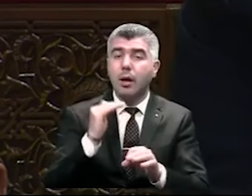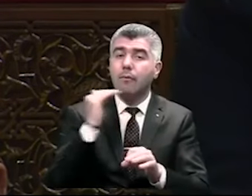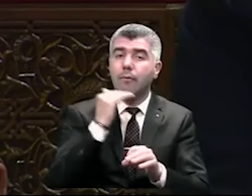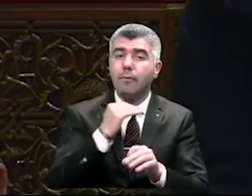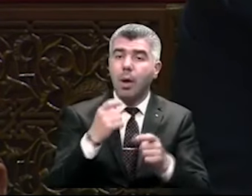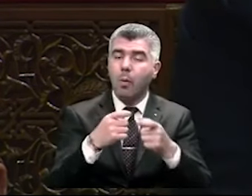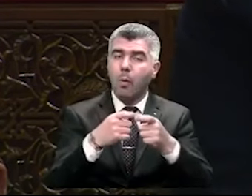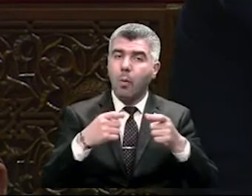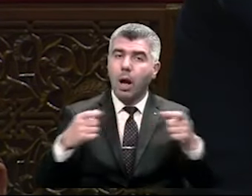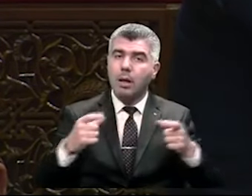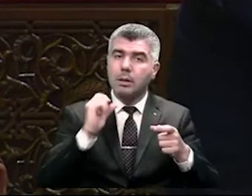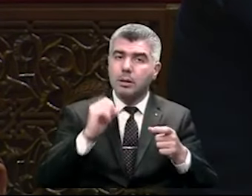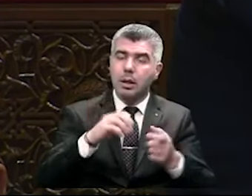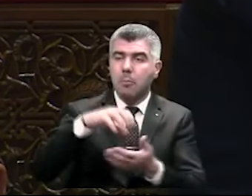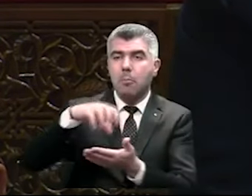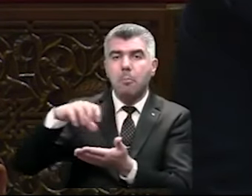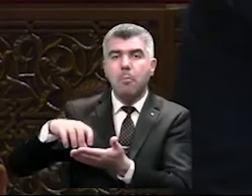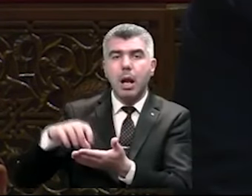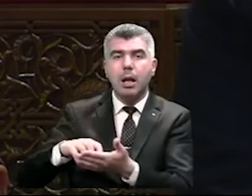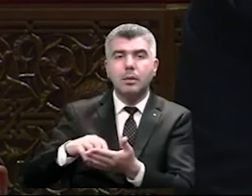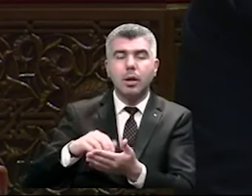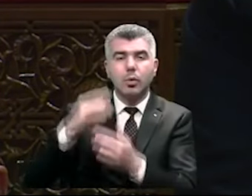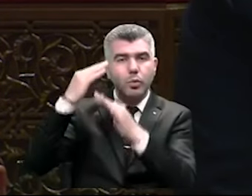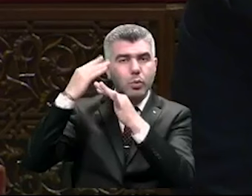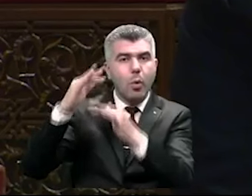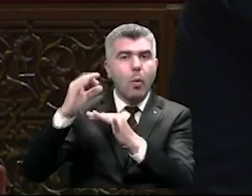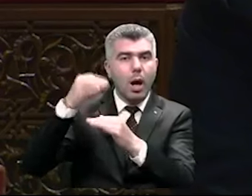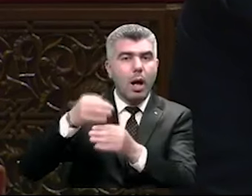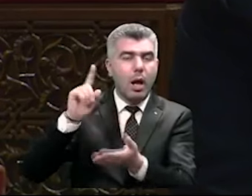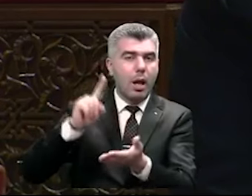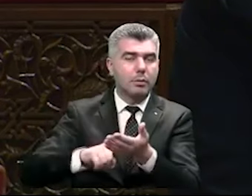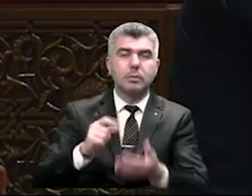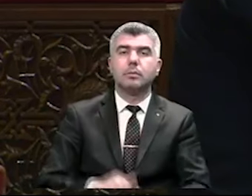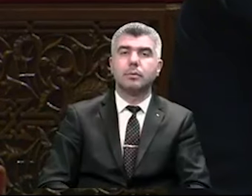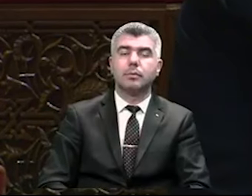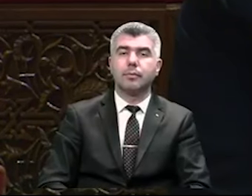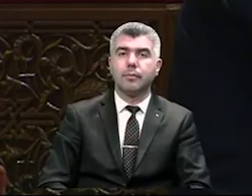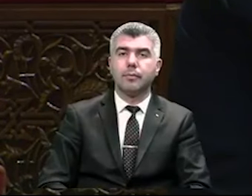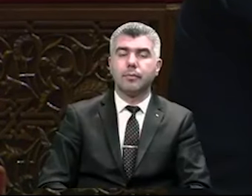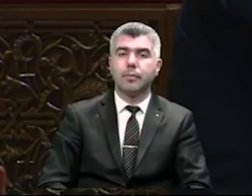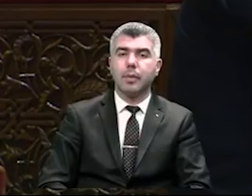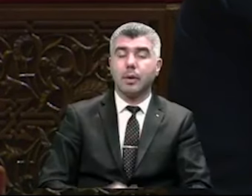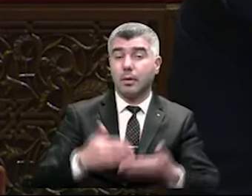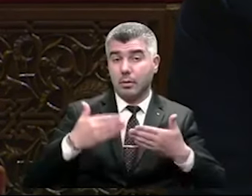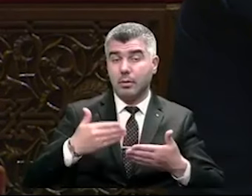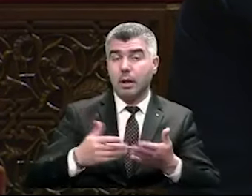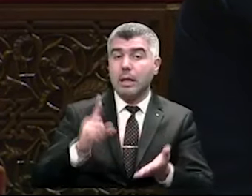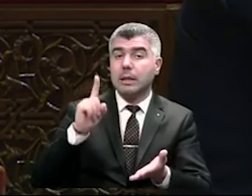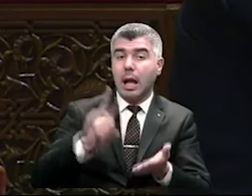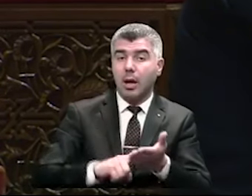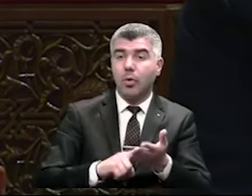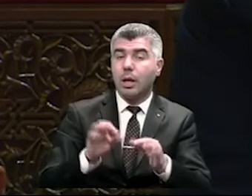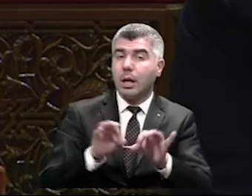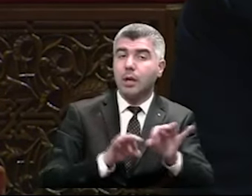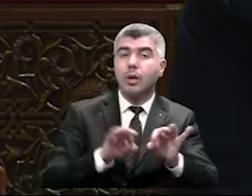لتوسيعها وبسطها على المناطق السياحيه وهنا تجدر الاشاره الى ضروره وضع اجراءات